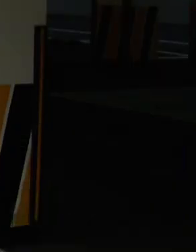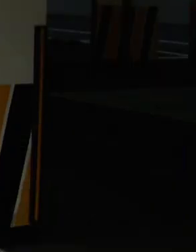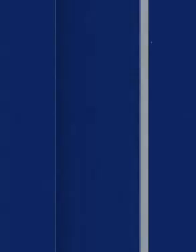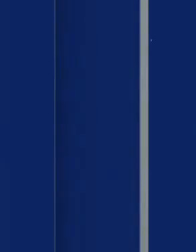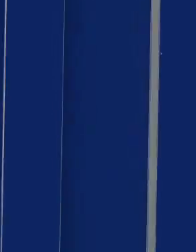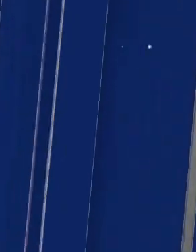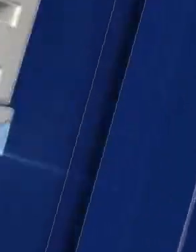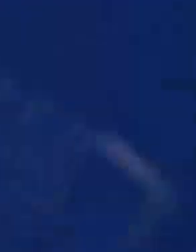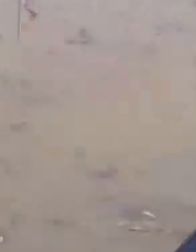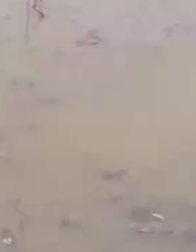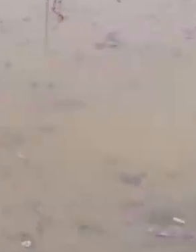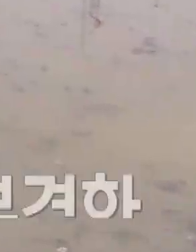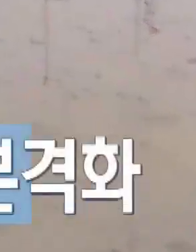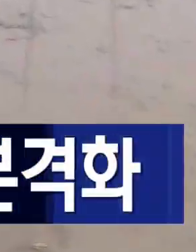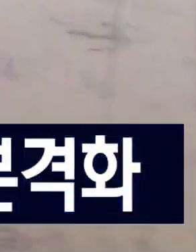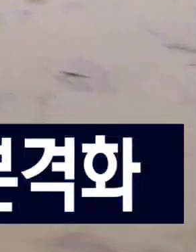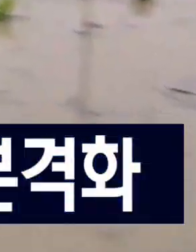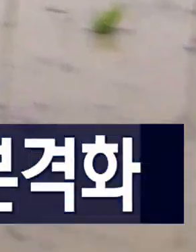공급됩니다.